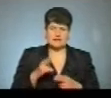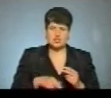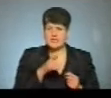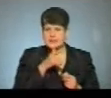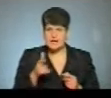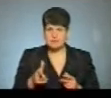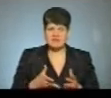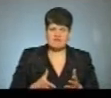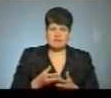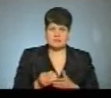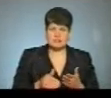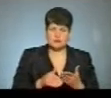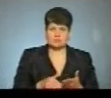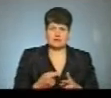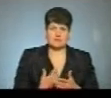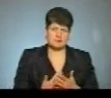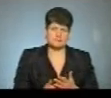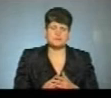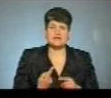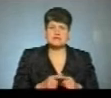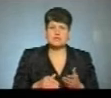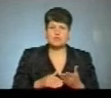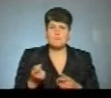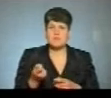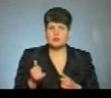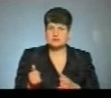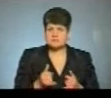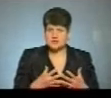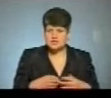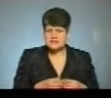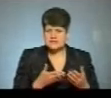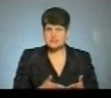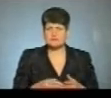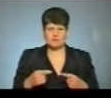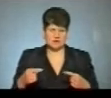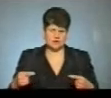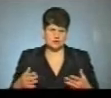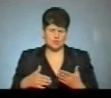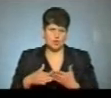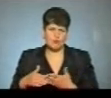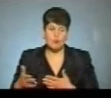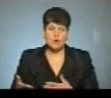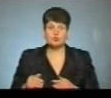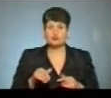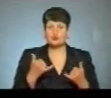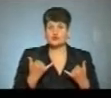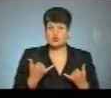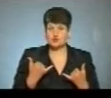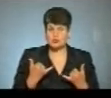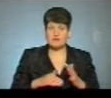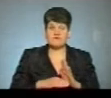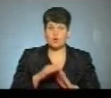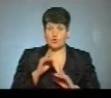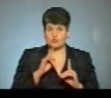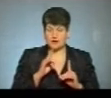виплати таких допомог. Наприклад, це допомога малозабезпечення сім'ям та інші допомоги. Тому сьогодні Верховною Радою,